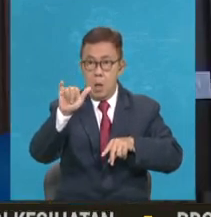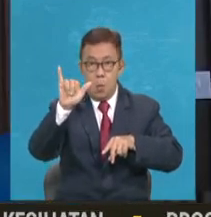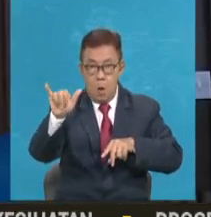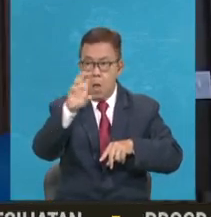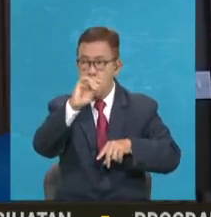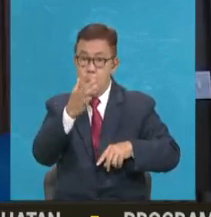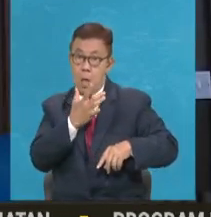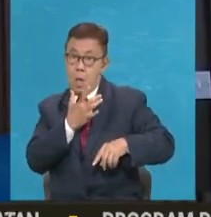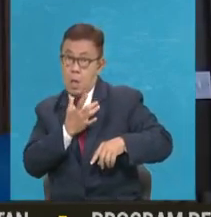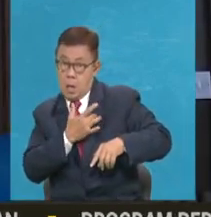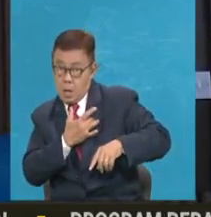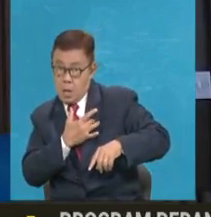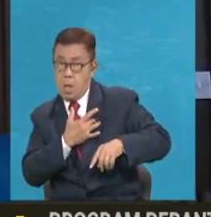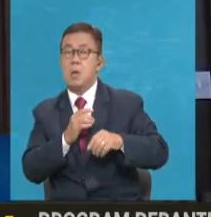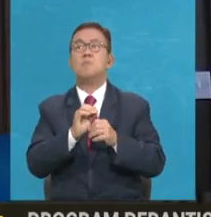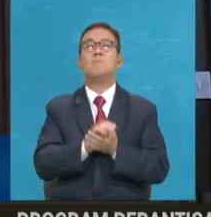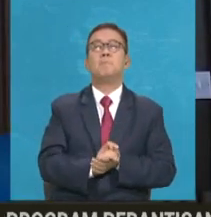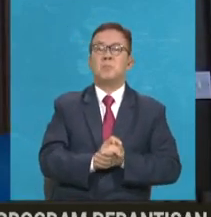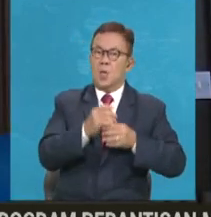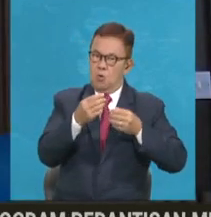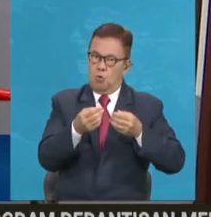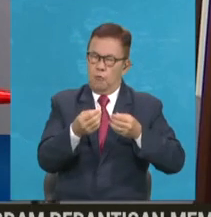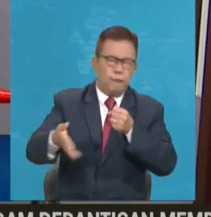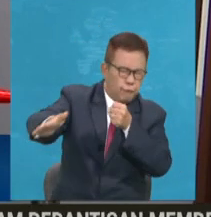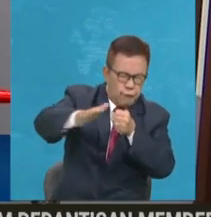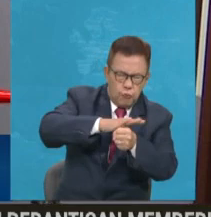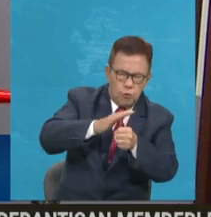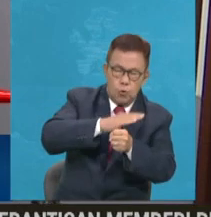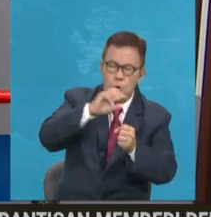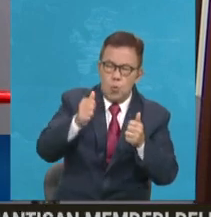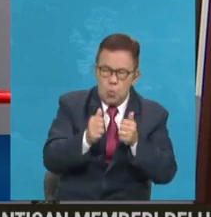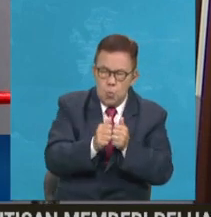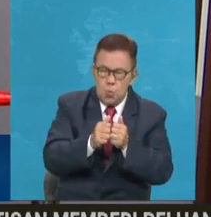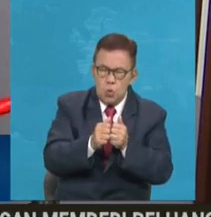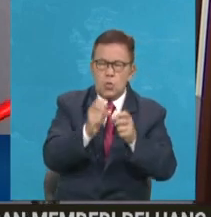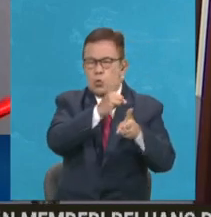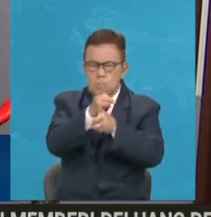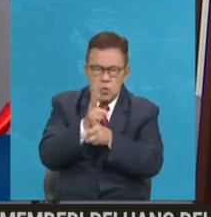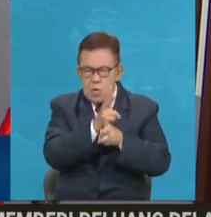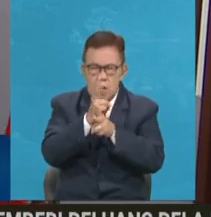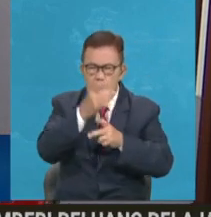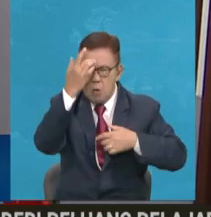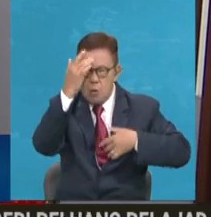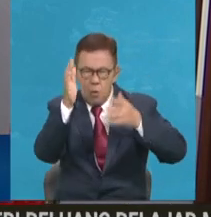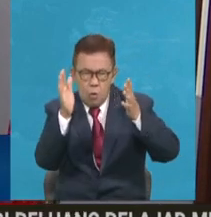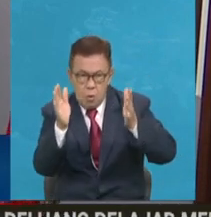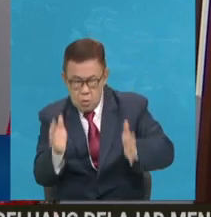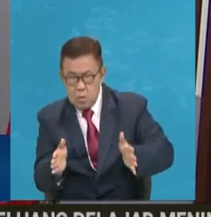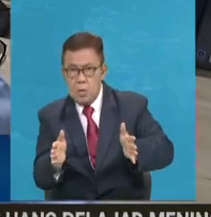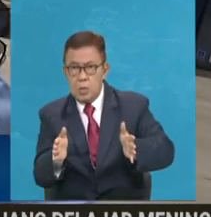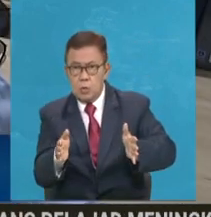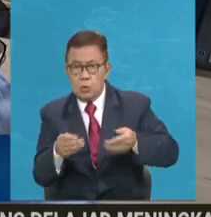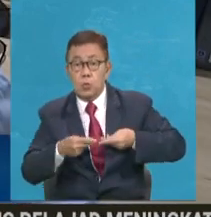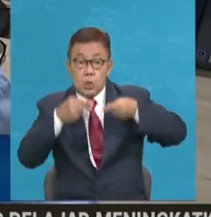negara ini yang akan dapat meningkatkan kecepatan dan quality penjagaan kesehatan secara digital untuk menyimpan